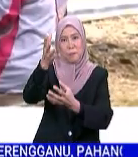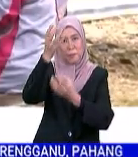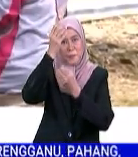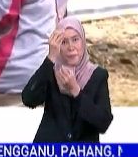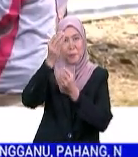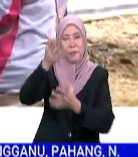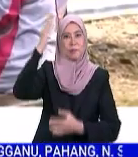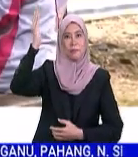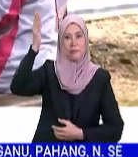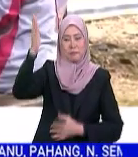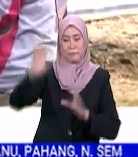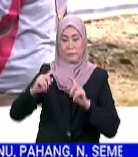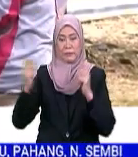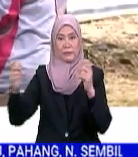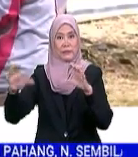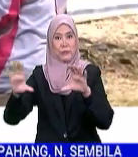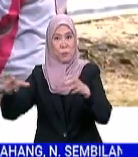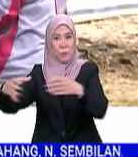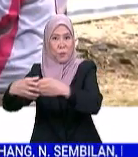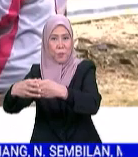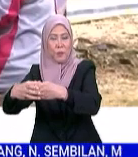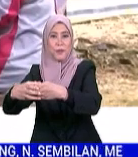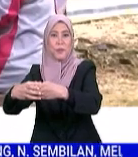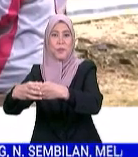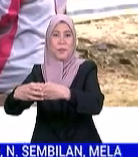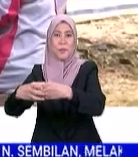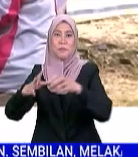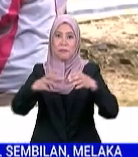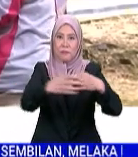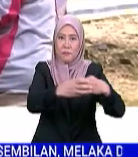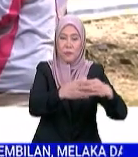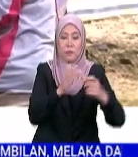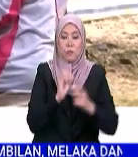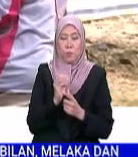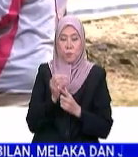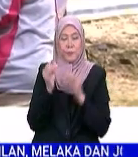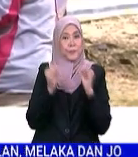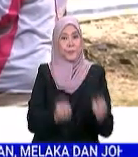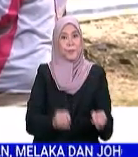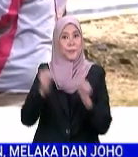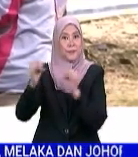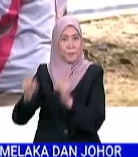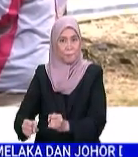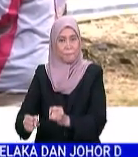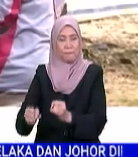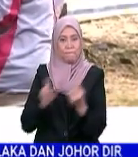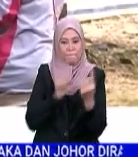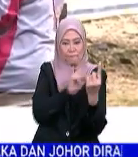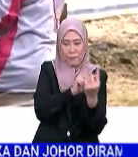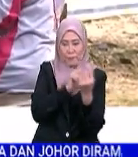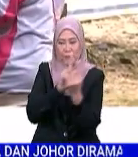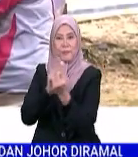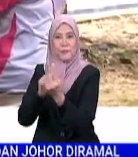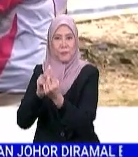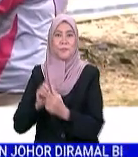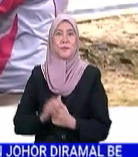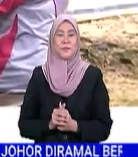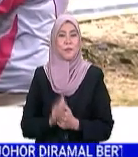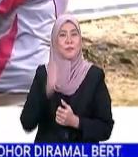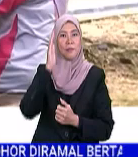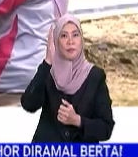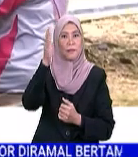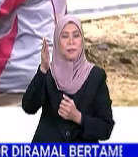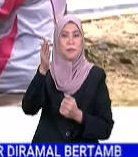yang dalam bentuk kelompok ataupun juga mungkin dalam bentuk individu, kan. Jadi semua kita akan